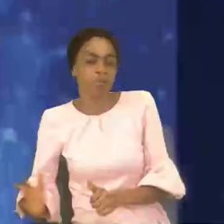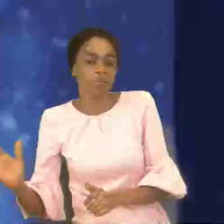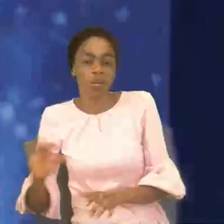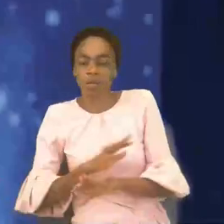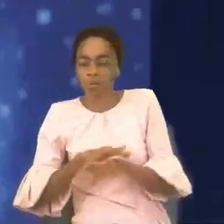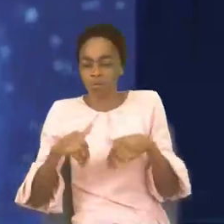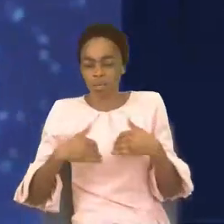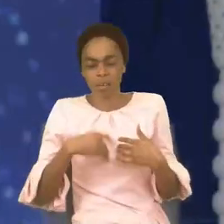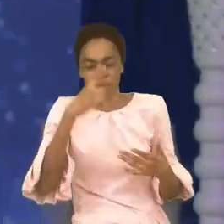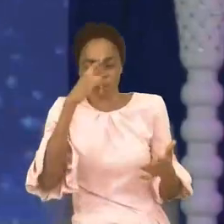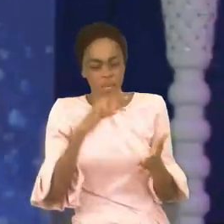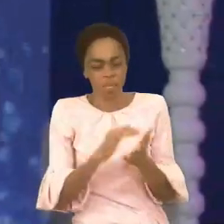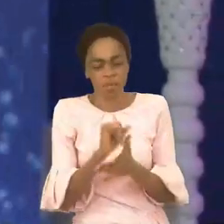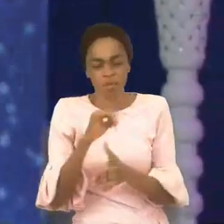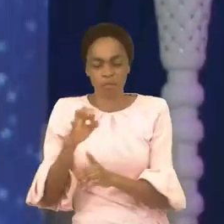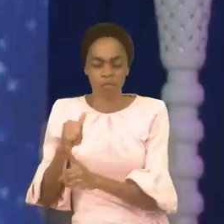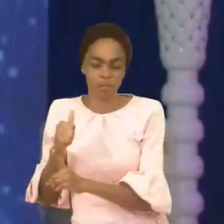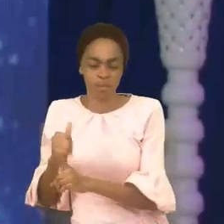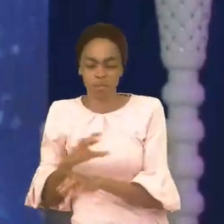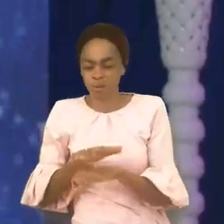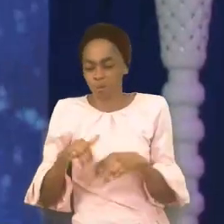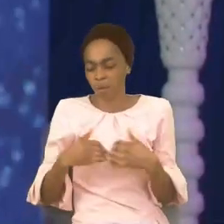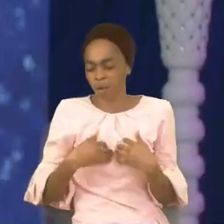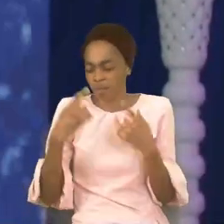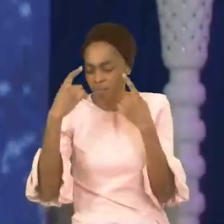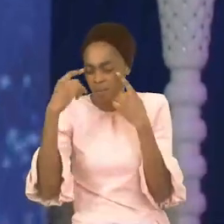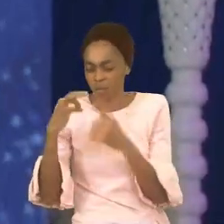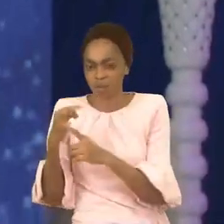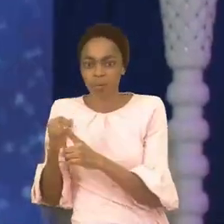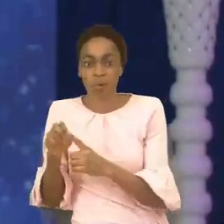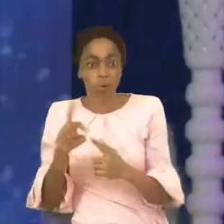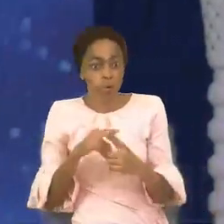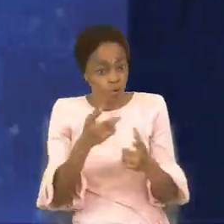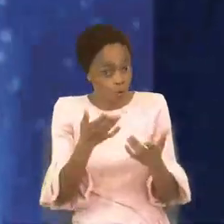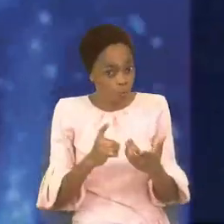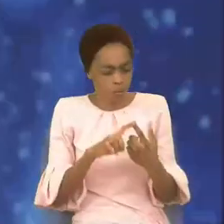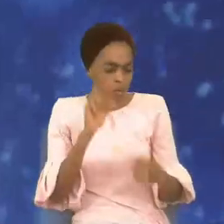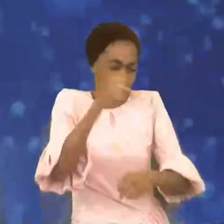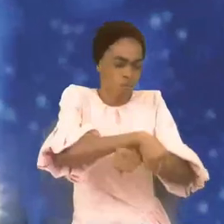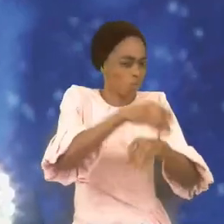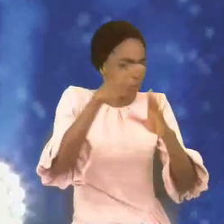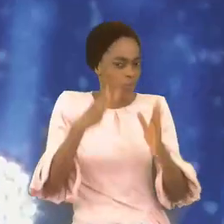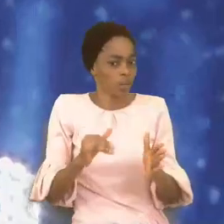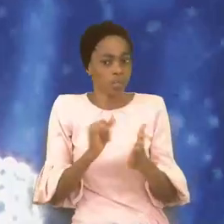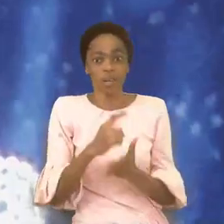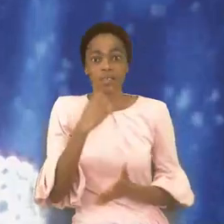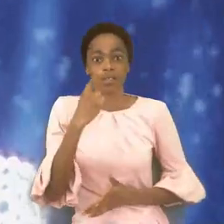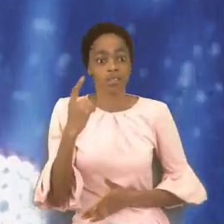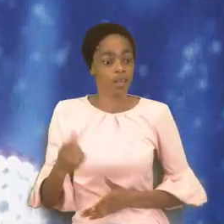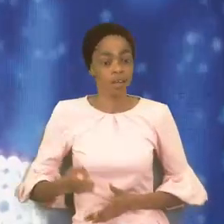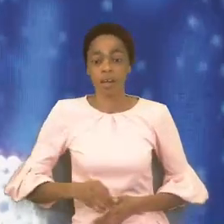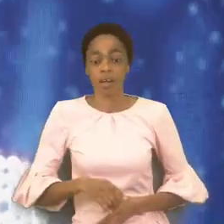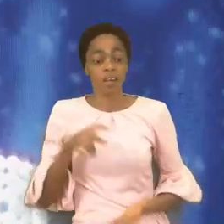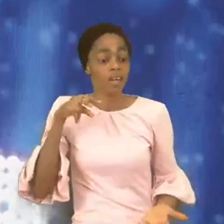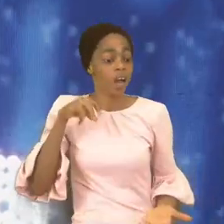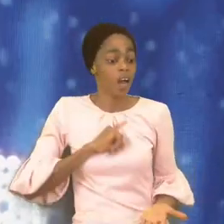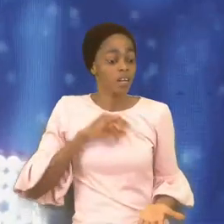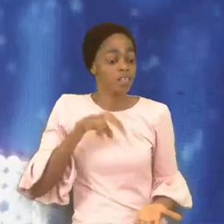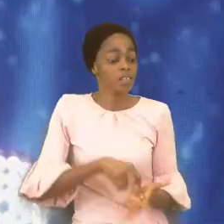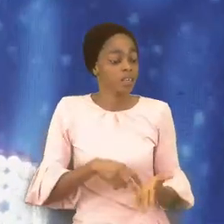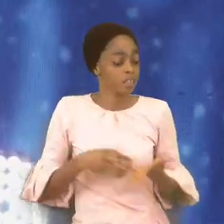pas une conviction personnelle, qui n'a pas une volonté personnelle, ou un vainqueur, un vainqueur qui dit, voici là